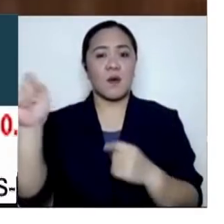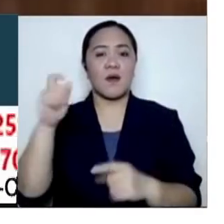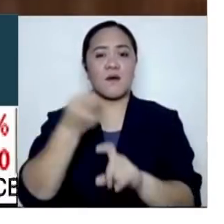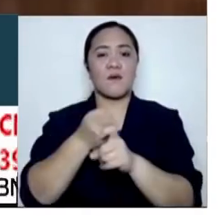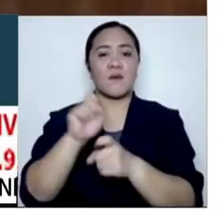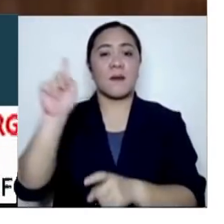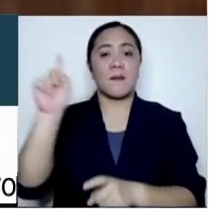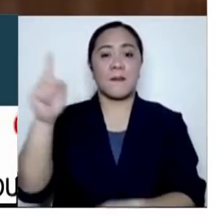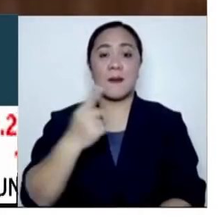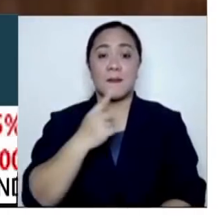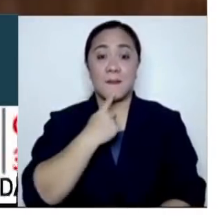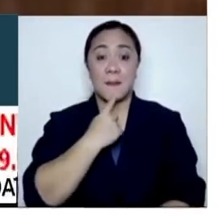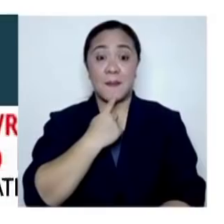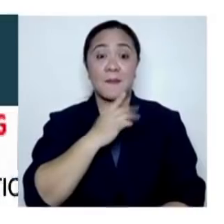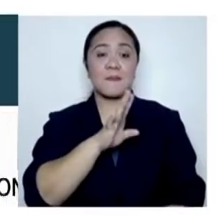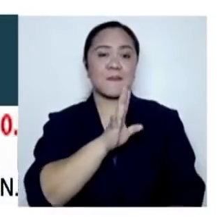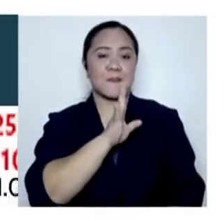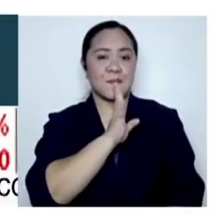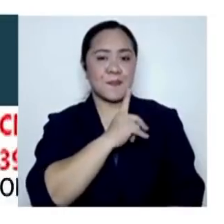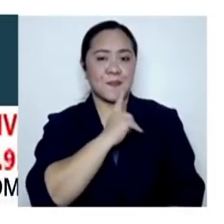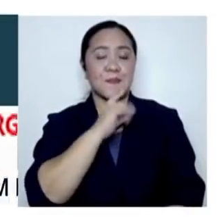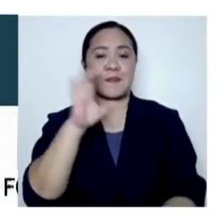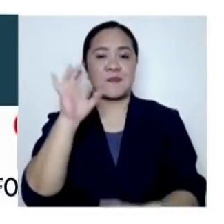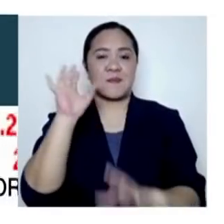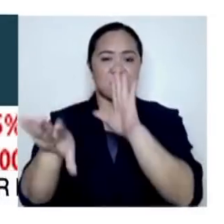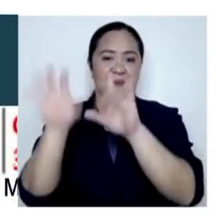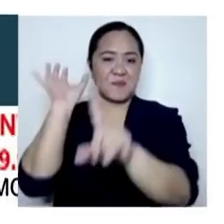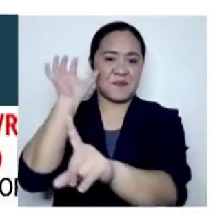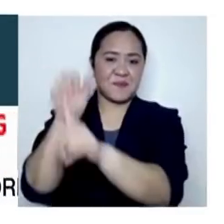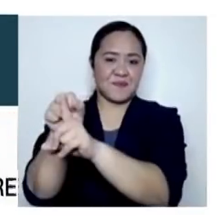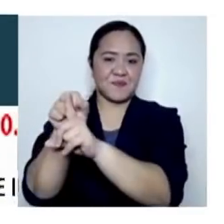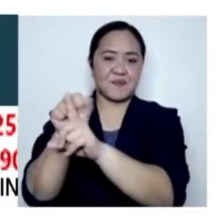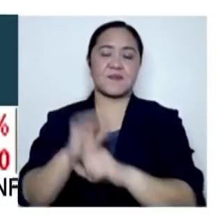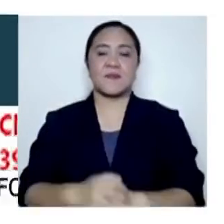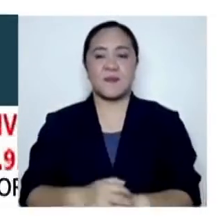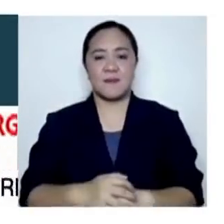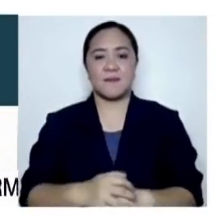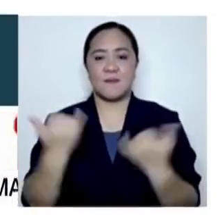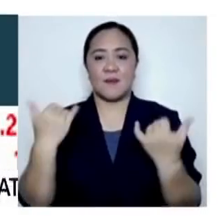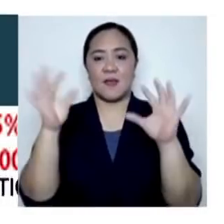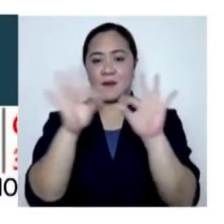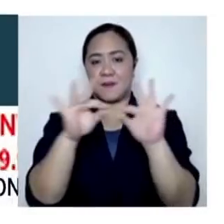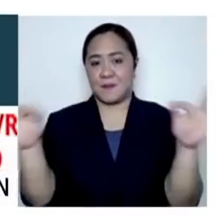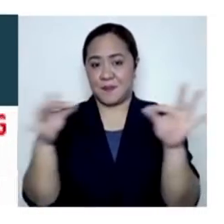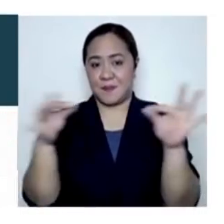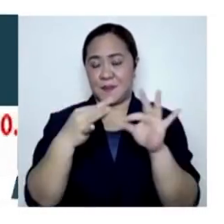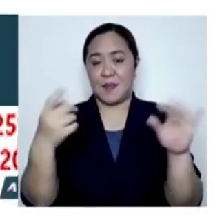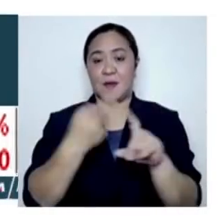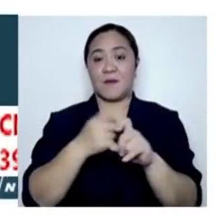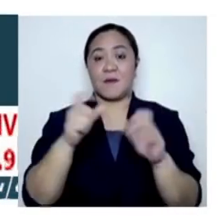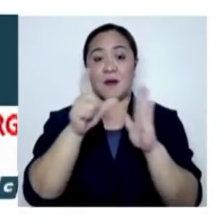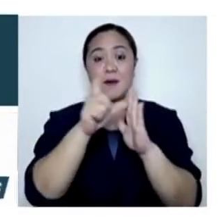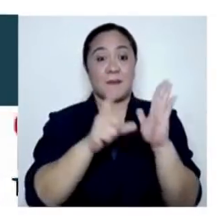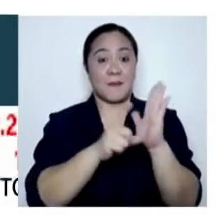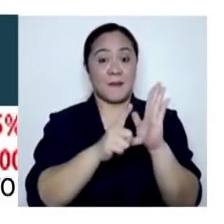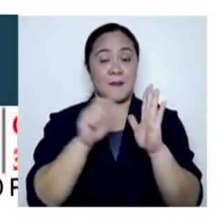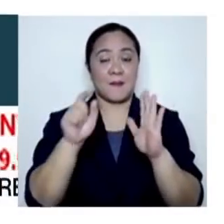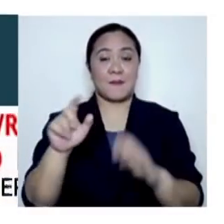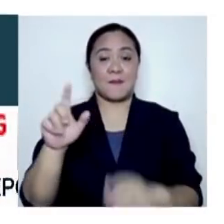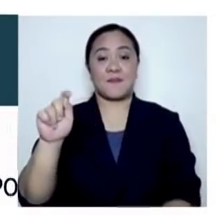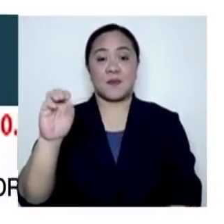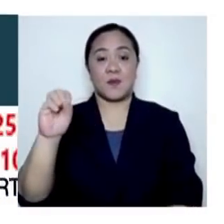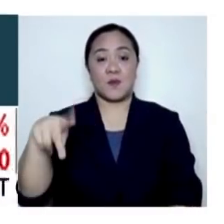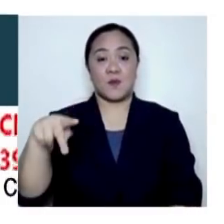siya. Senator, let's bring in another statement here coming from another lawyer, Attorney Ferdinand Topacio,